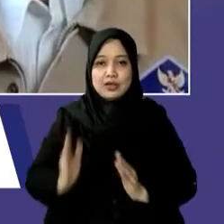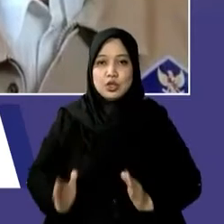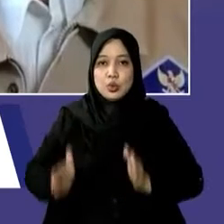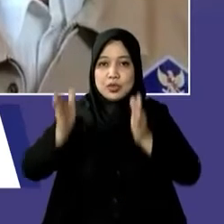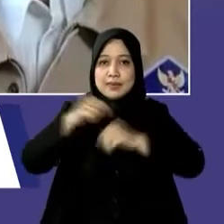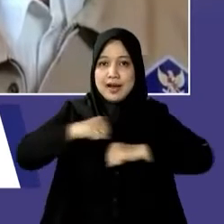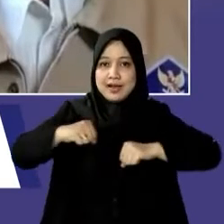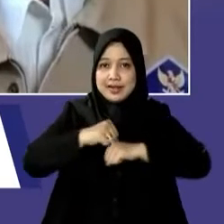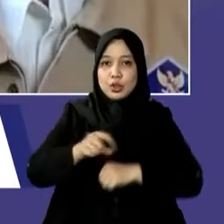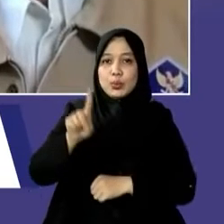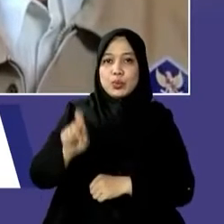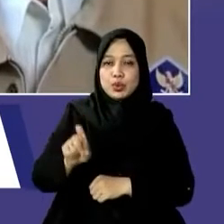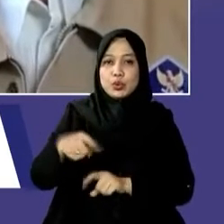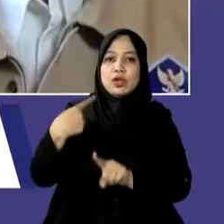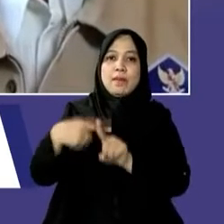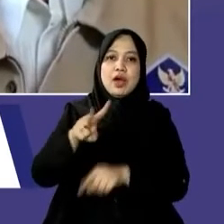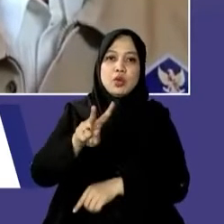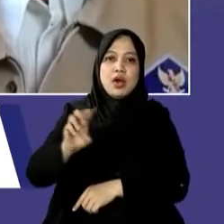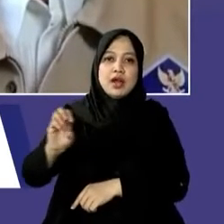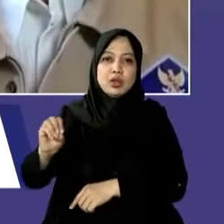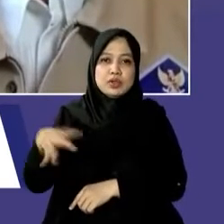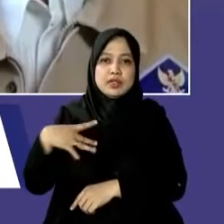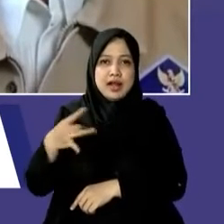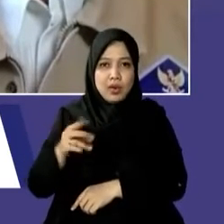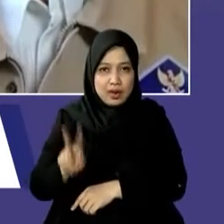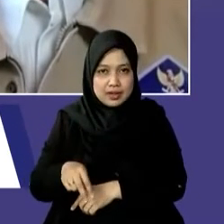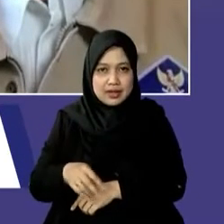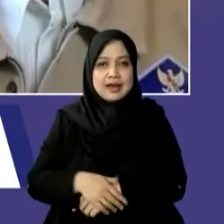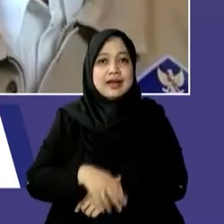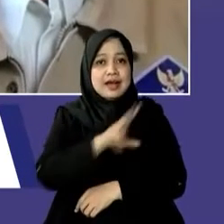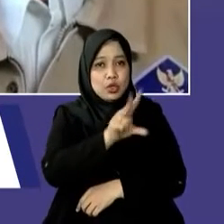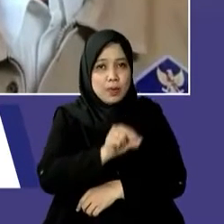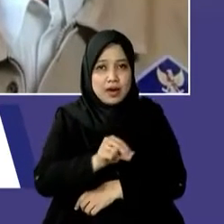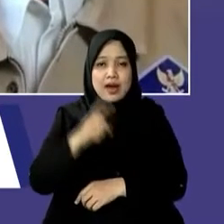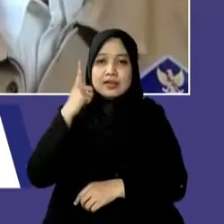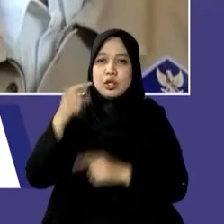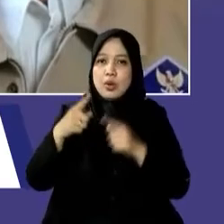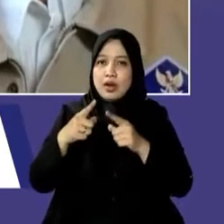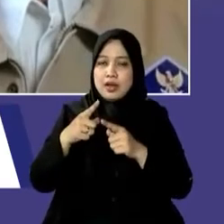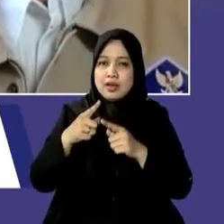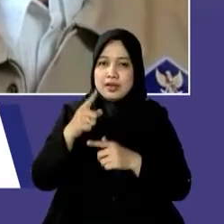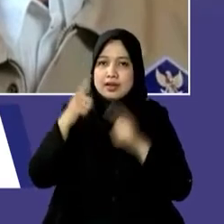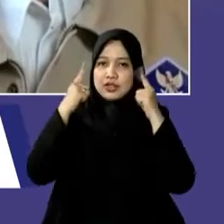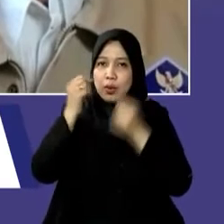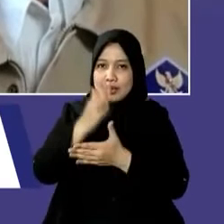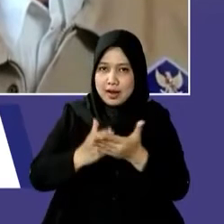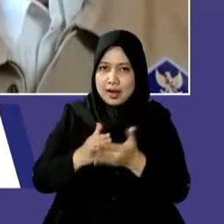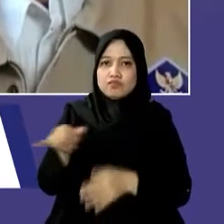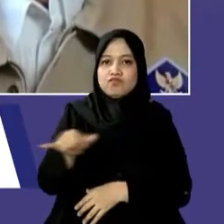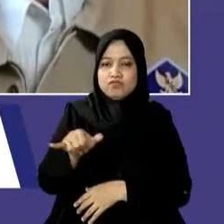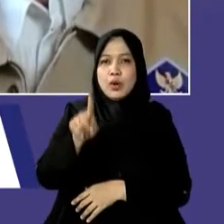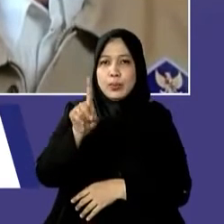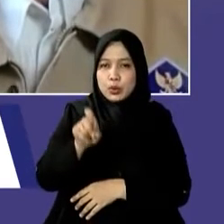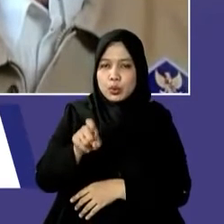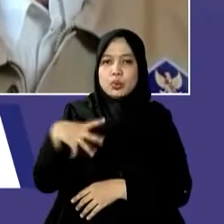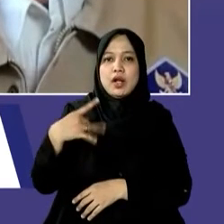Atlet mereka membutuhkan sekitar 200 relawan lagi begitu juga di Jawa Barat dan Jawa Tengah jadi untuk amannya serta